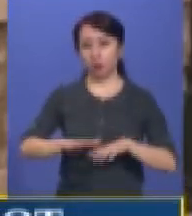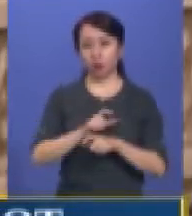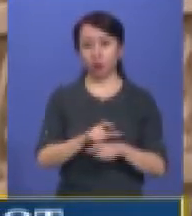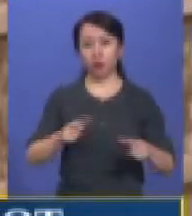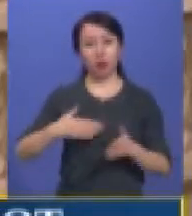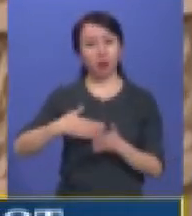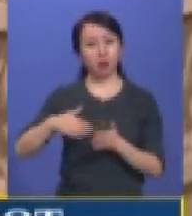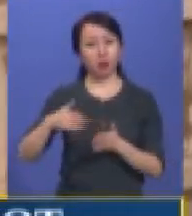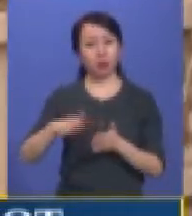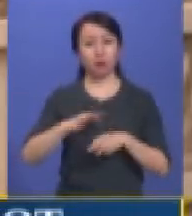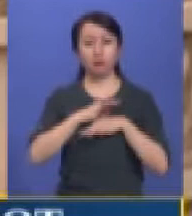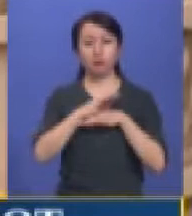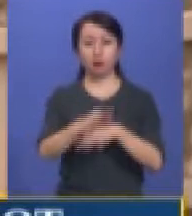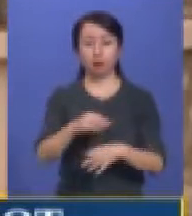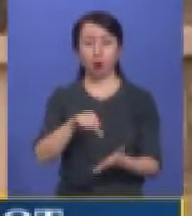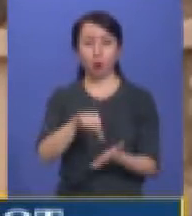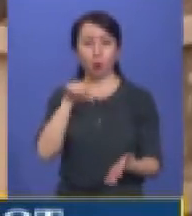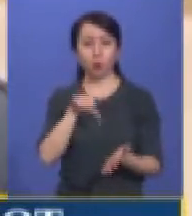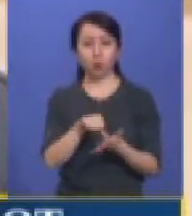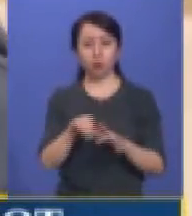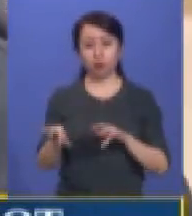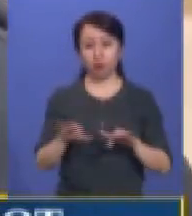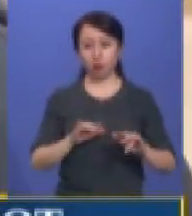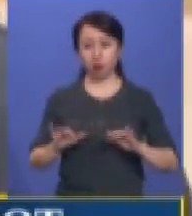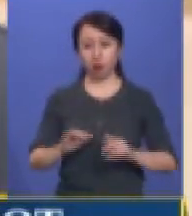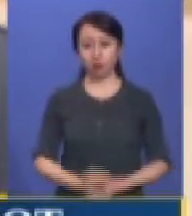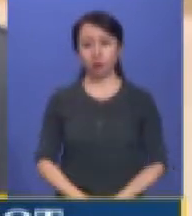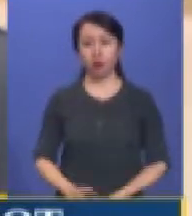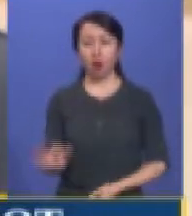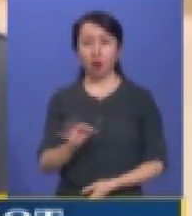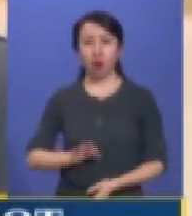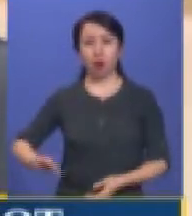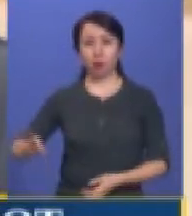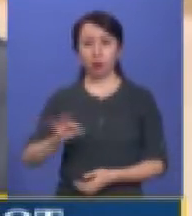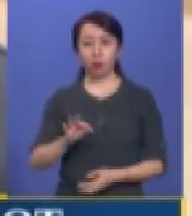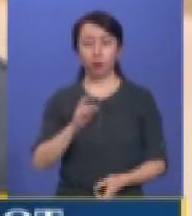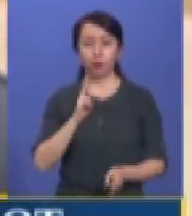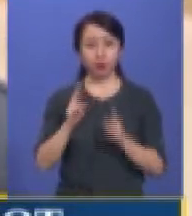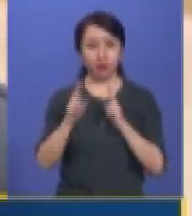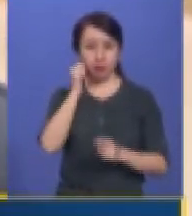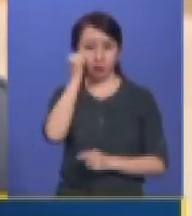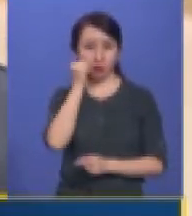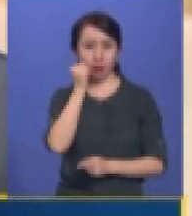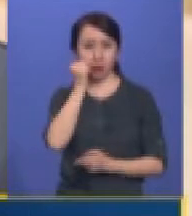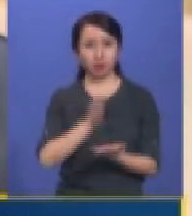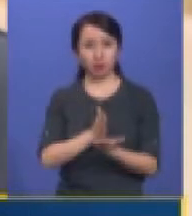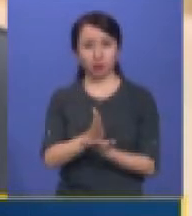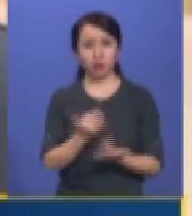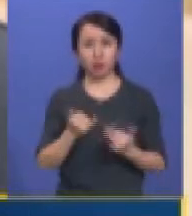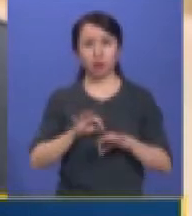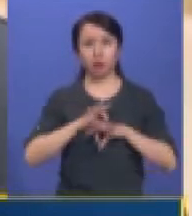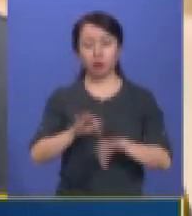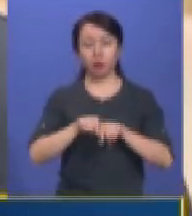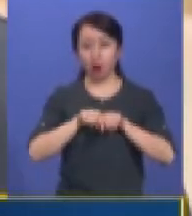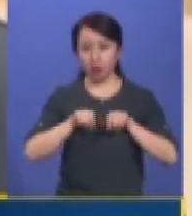и отказались от проведения и участия в торжествах. Областной совет ветеранов, вот мы сейчас проводим агитационную,